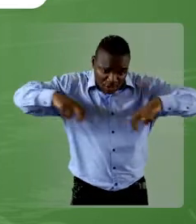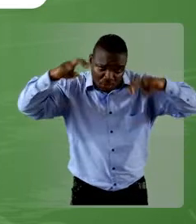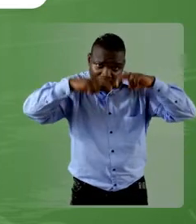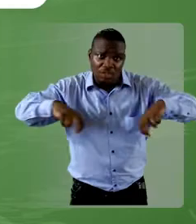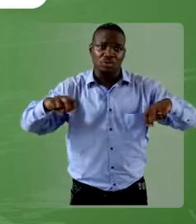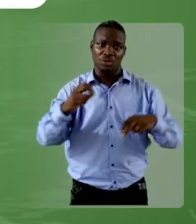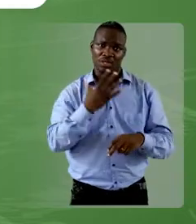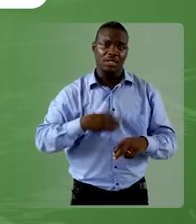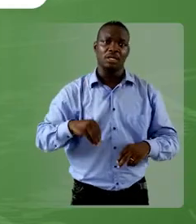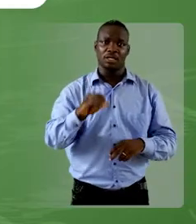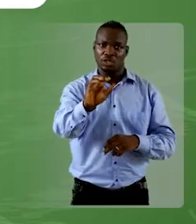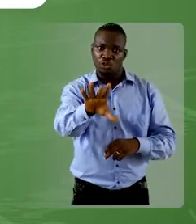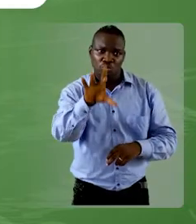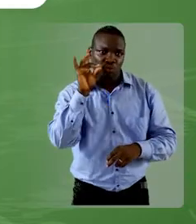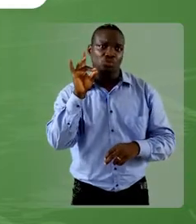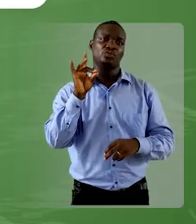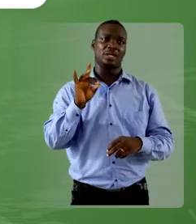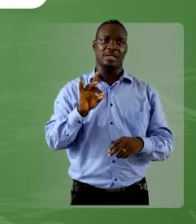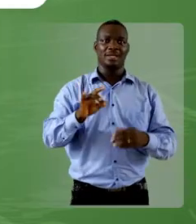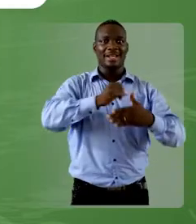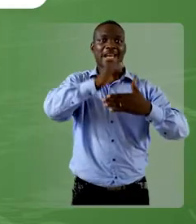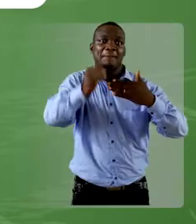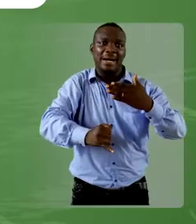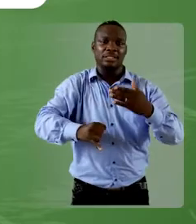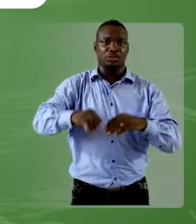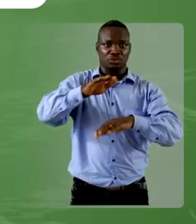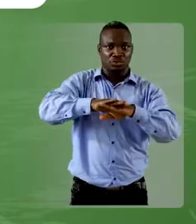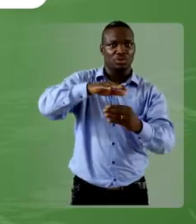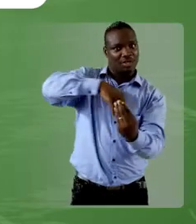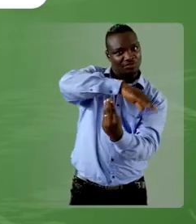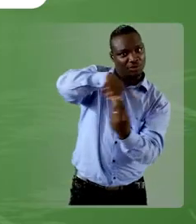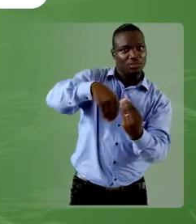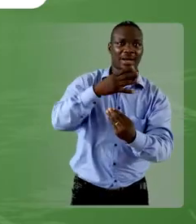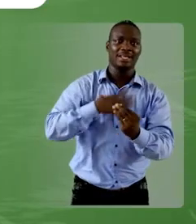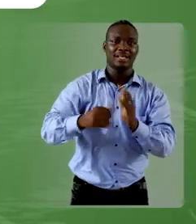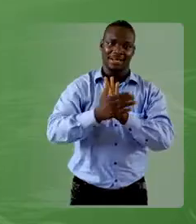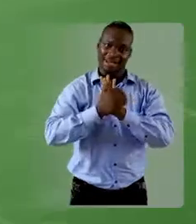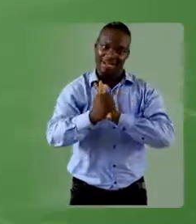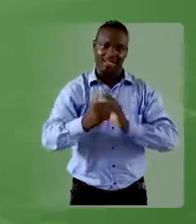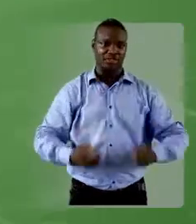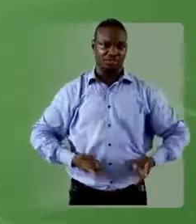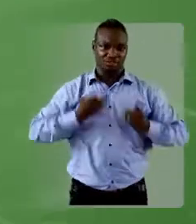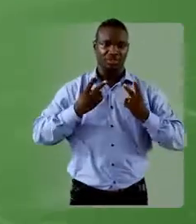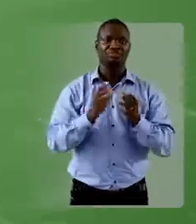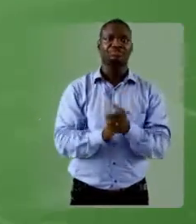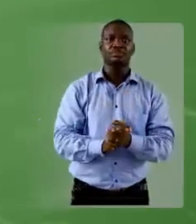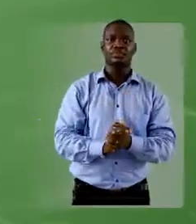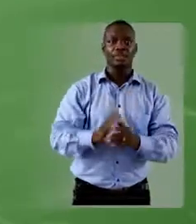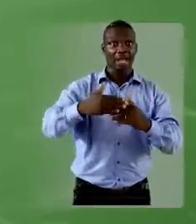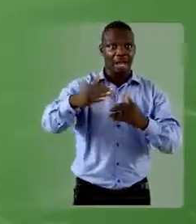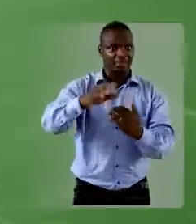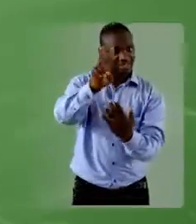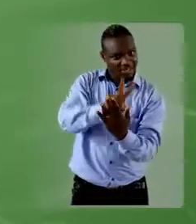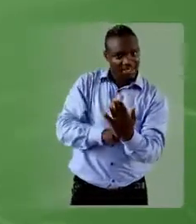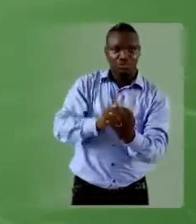déduire l'impact sur l'environnement et la qualité de vie. Après la lecture de cette